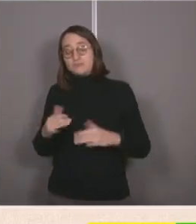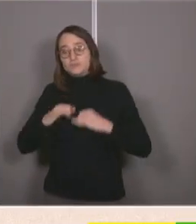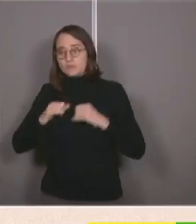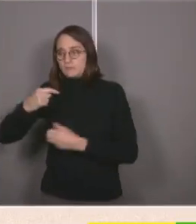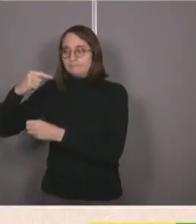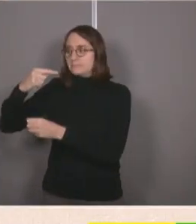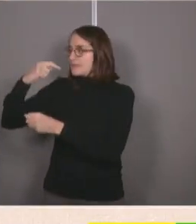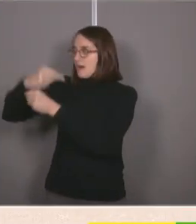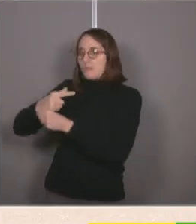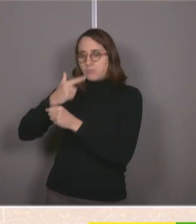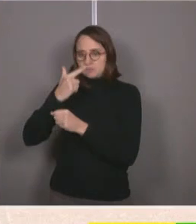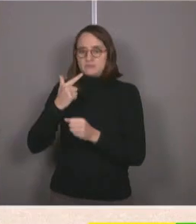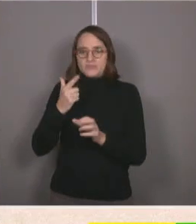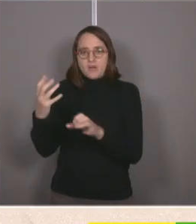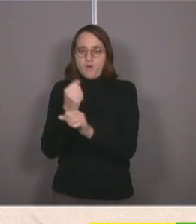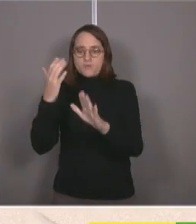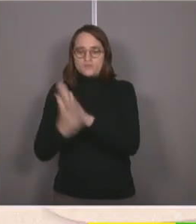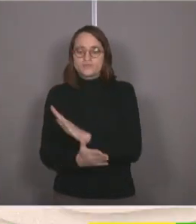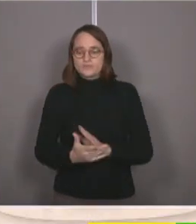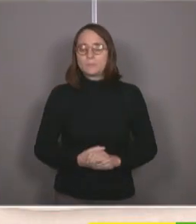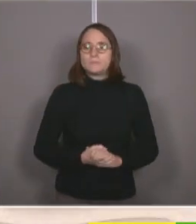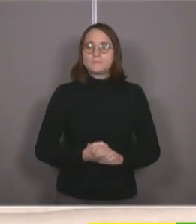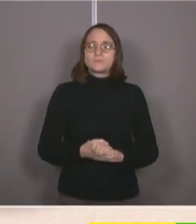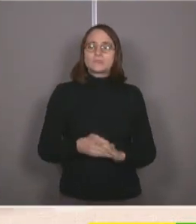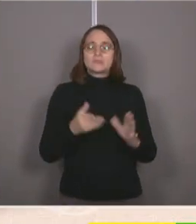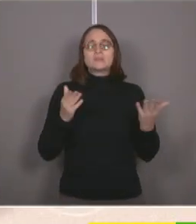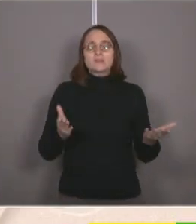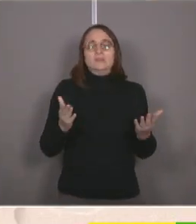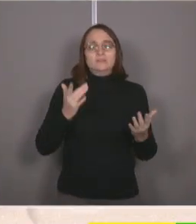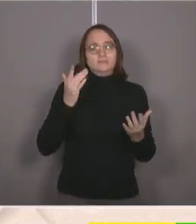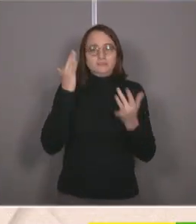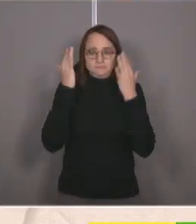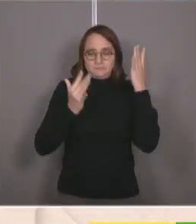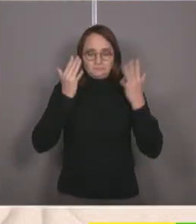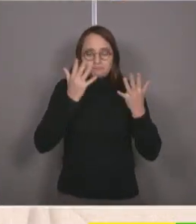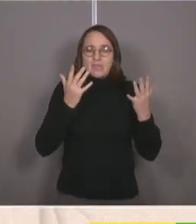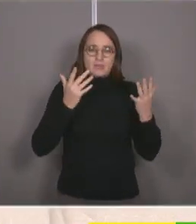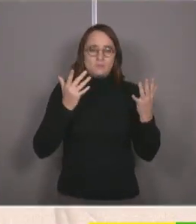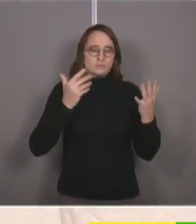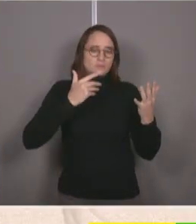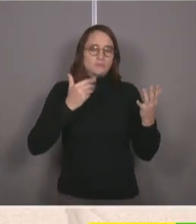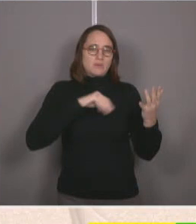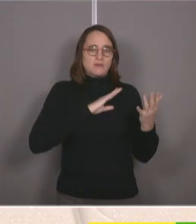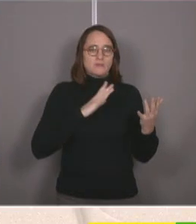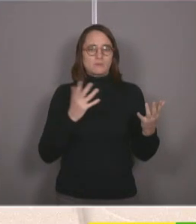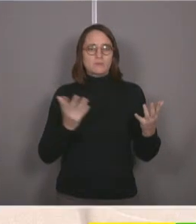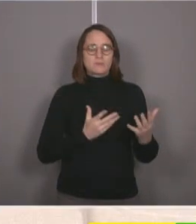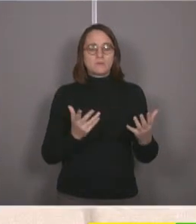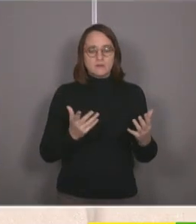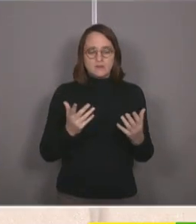qui vient fonder cette inquiétude à l'égard du réchauffement climatique? Toute une série d'affirmations que nous avons proposées